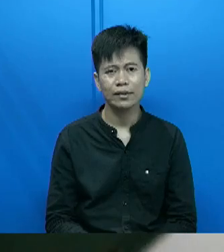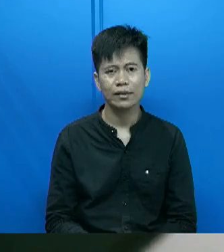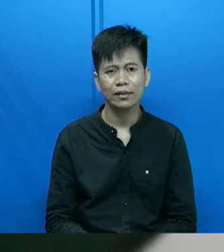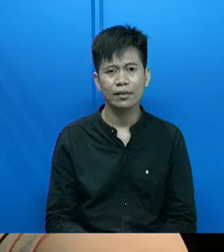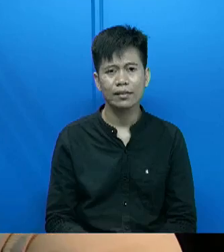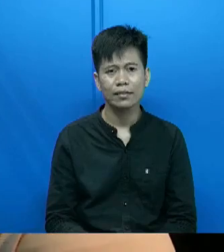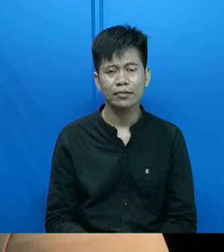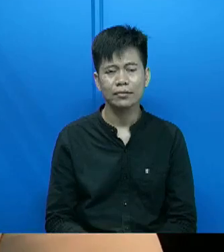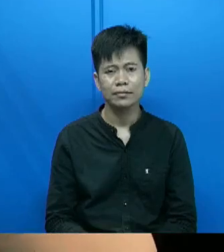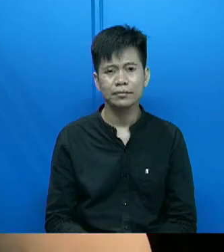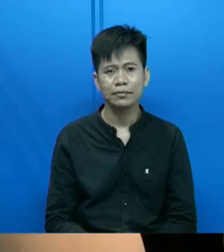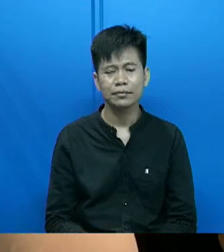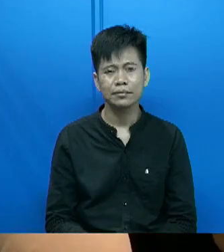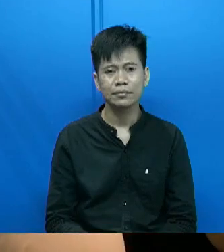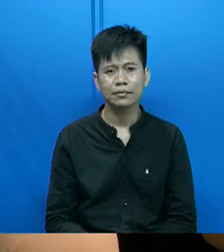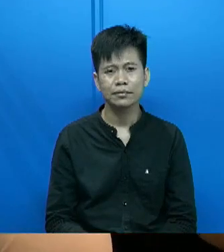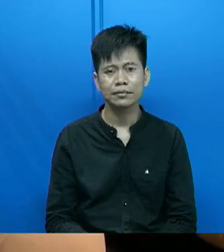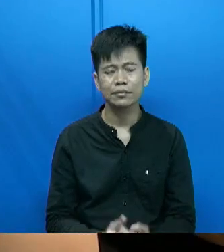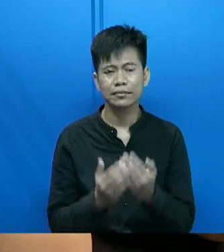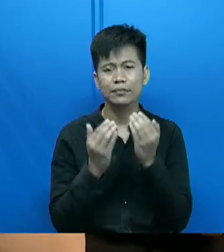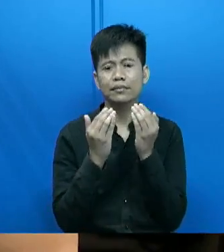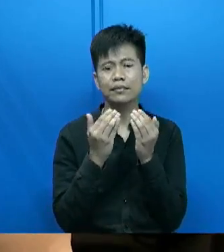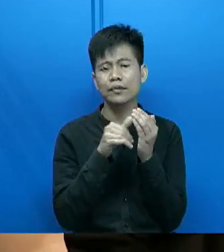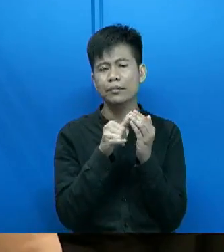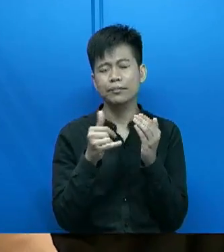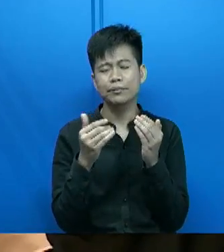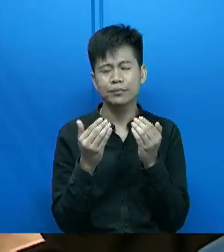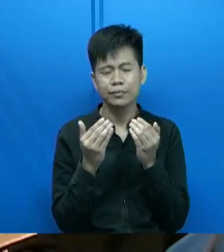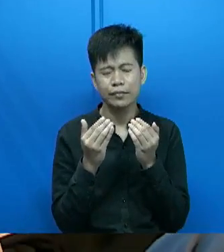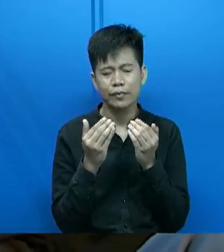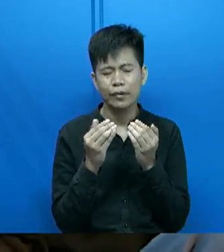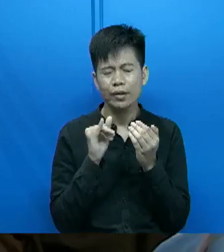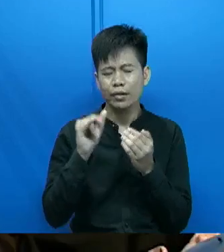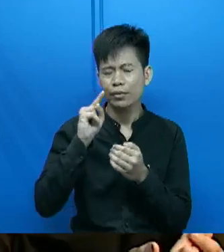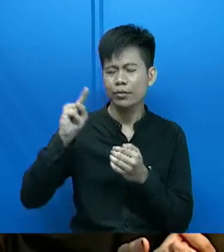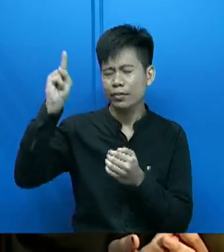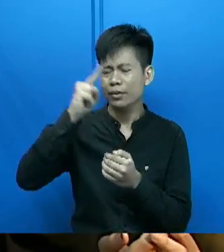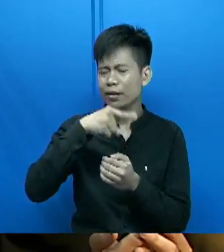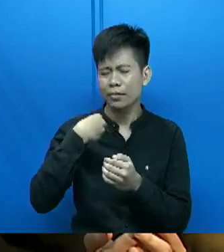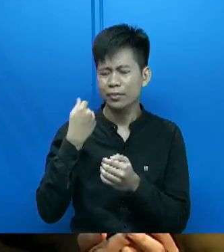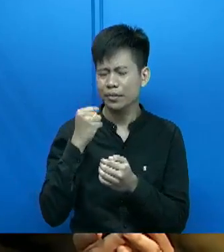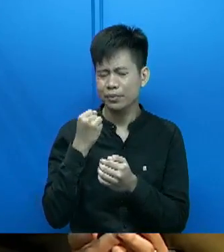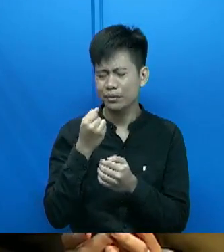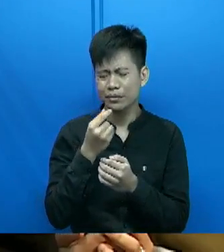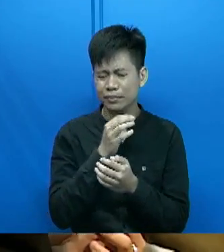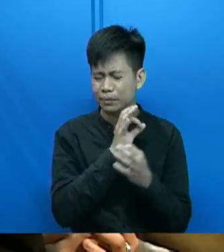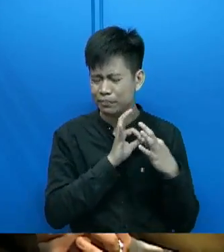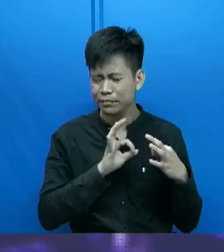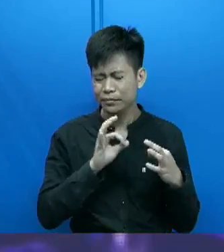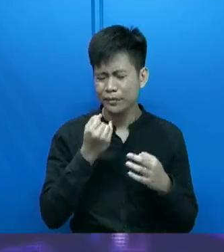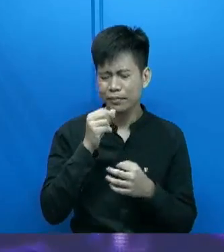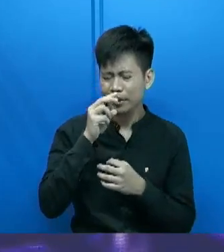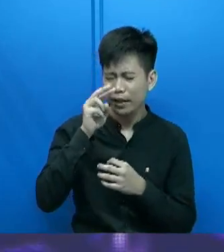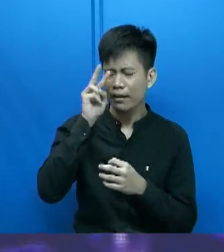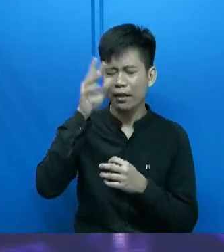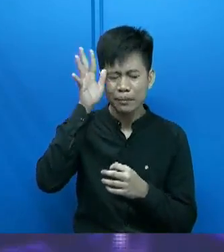Allahumma lan na'ish ma'ahu fid dunya wa lan narahu fil manam. Ya Allah, kami tidak pernah hidup bersama beliau, tidak mampu melihatnya di